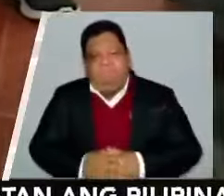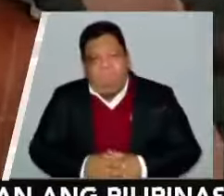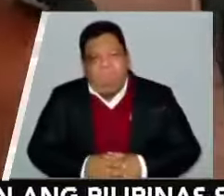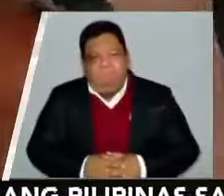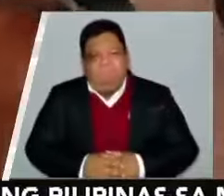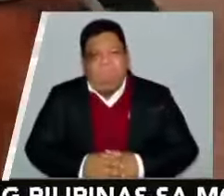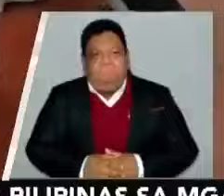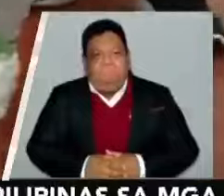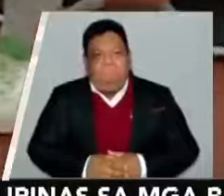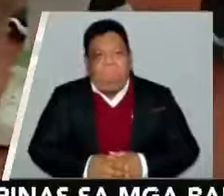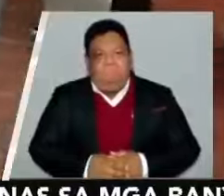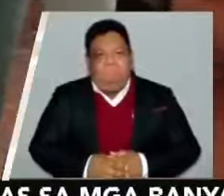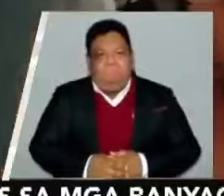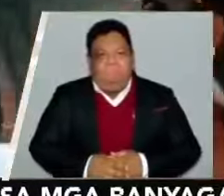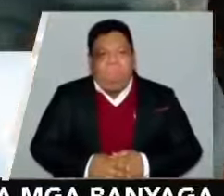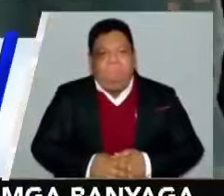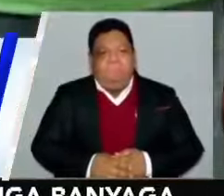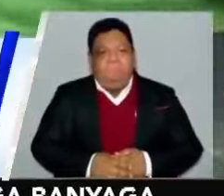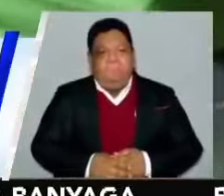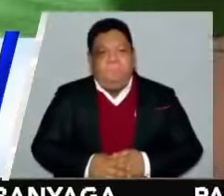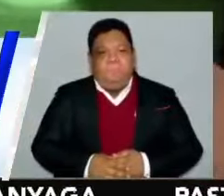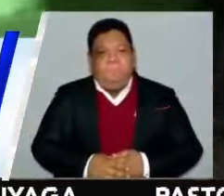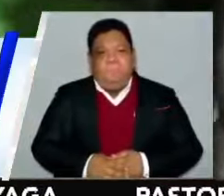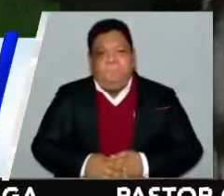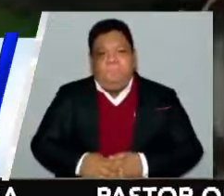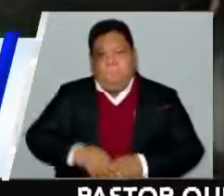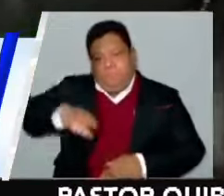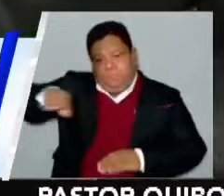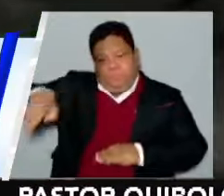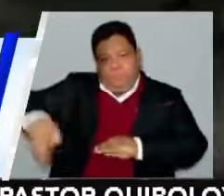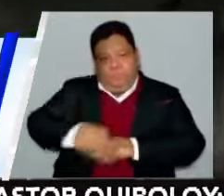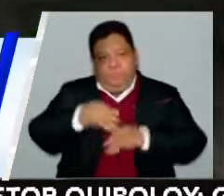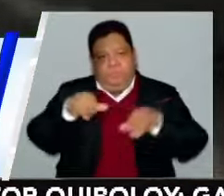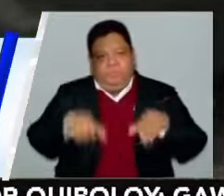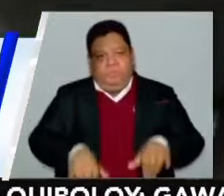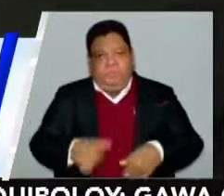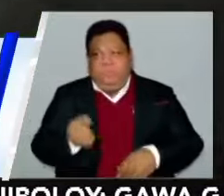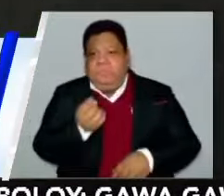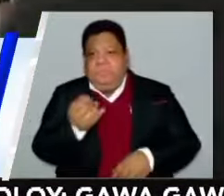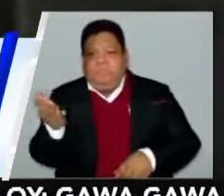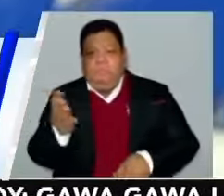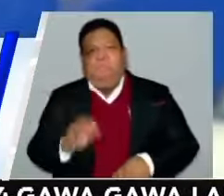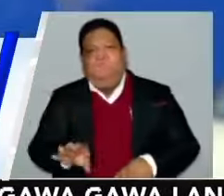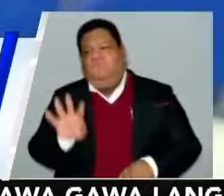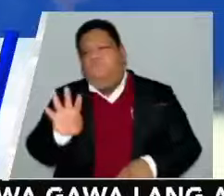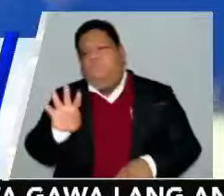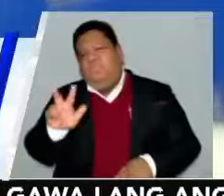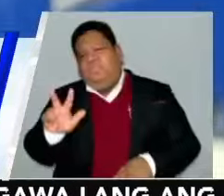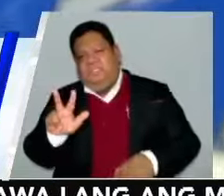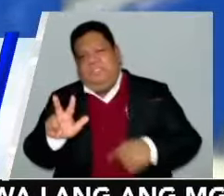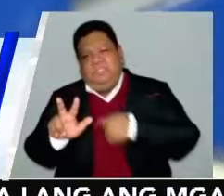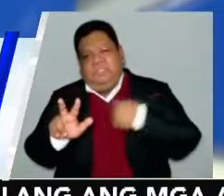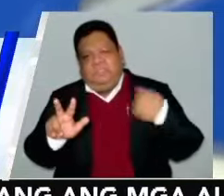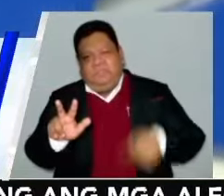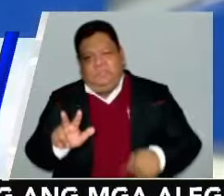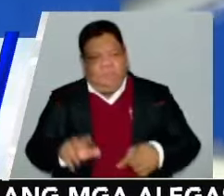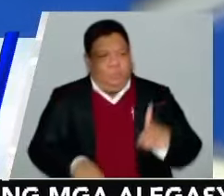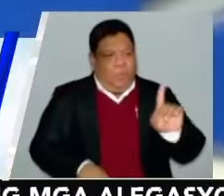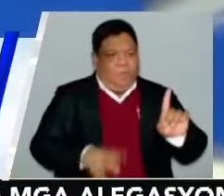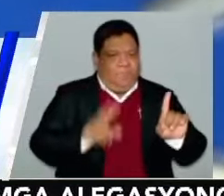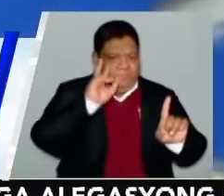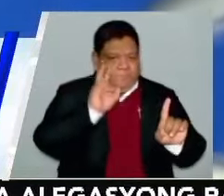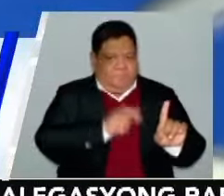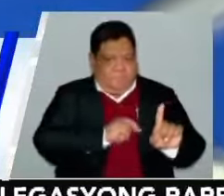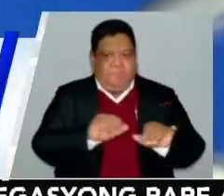Magdamag na narito sa holding area ang 43 Chinese at isang Vietnamese sa gusaling ito sa FB Harrison Street sa Pasay. Nakatakda silang i-deport ngayon sa